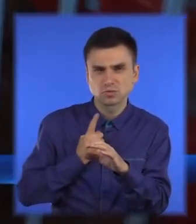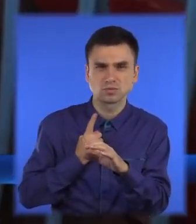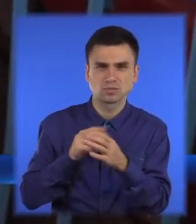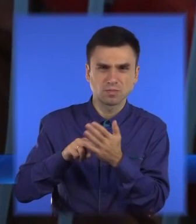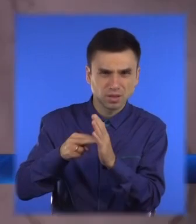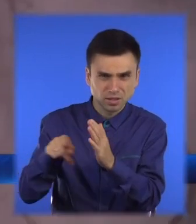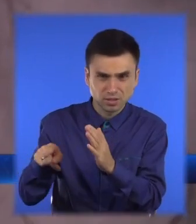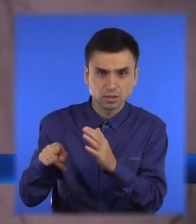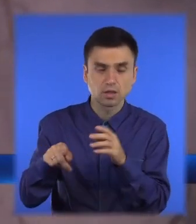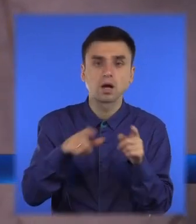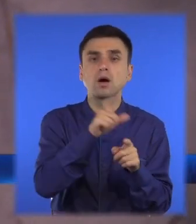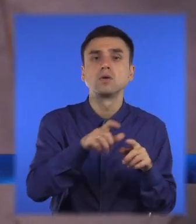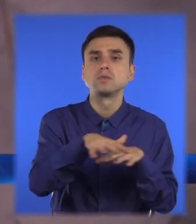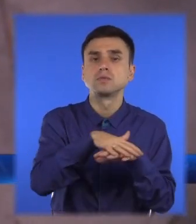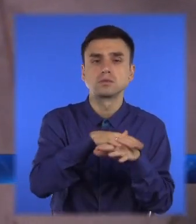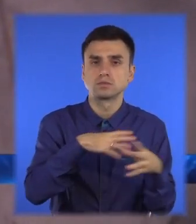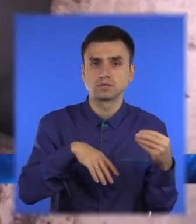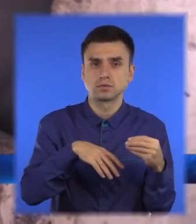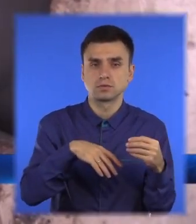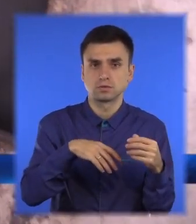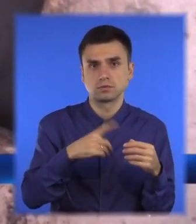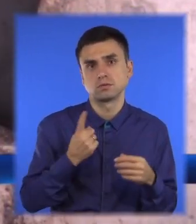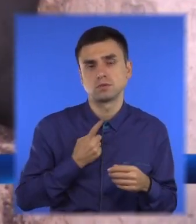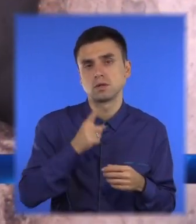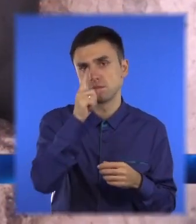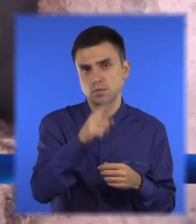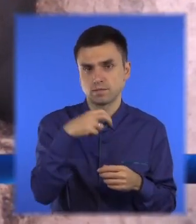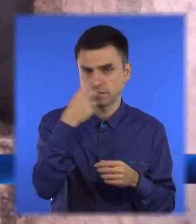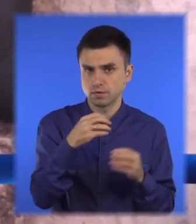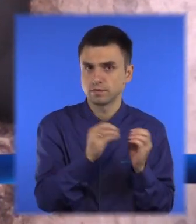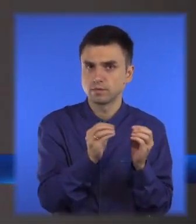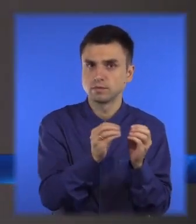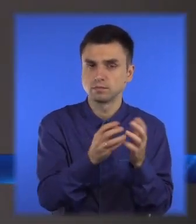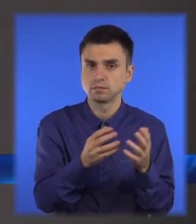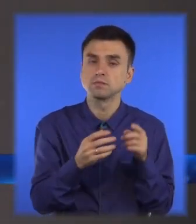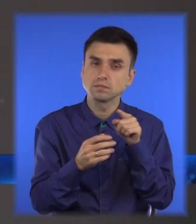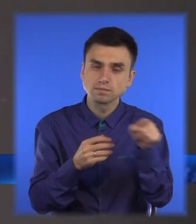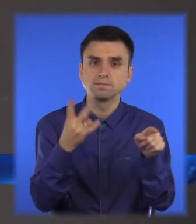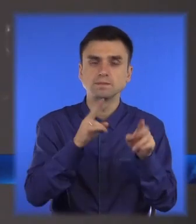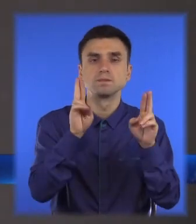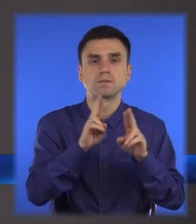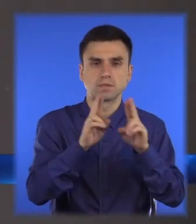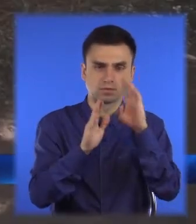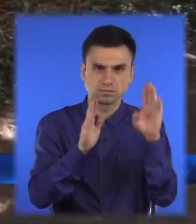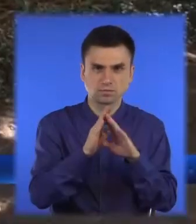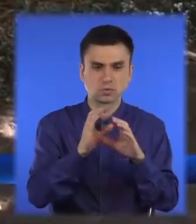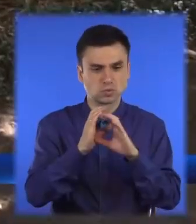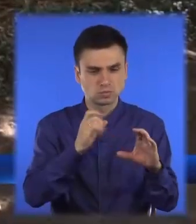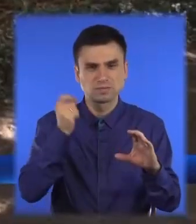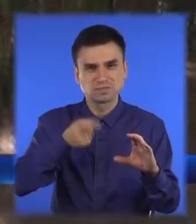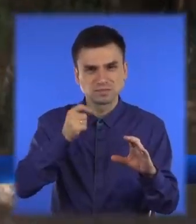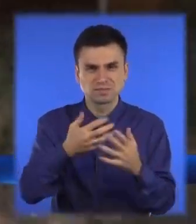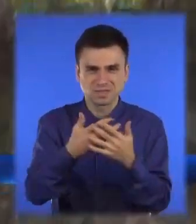дотримувались елементарних правил користування каналізацією та не змивали в туди усе підряд, ця труба прослужила б довше.